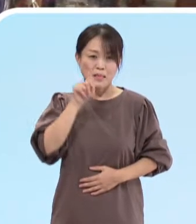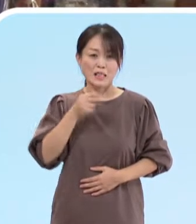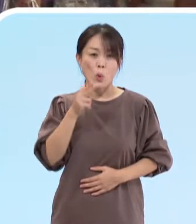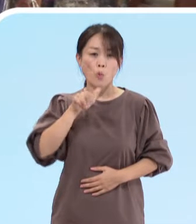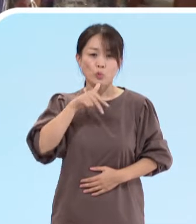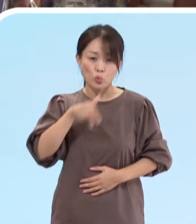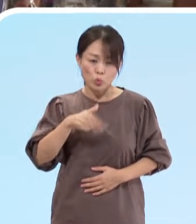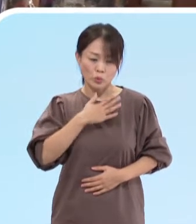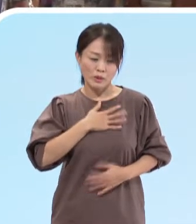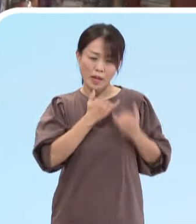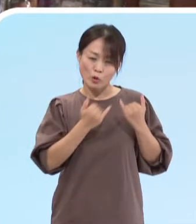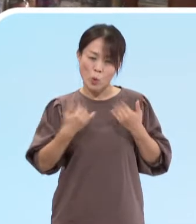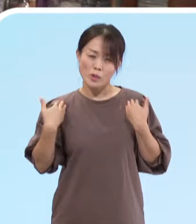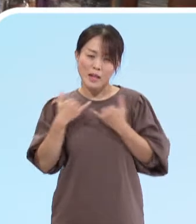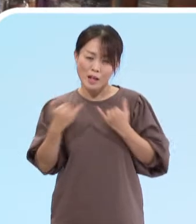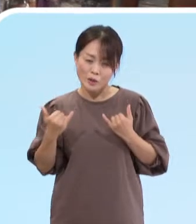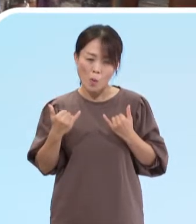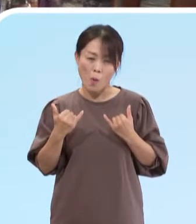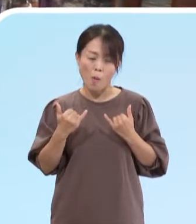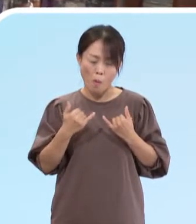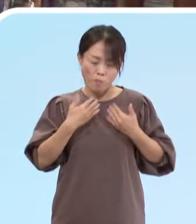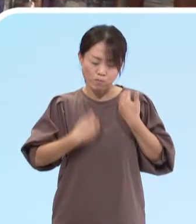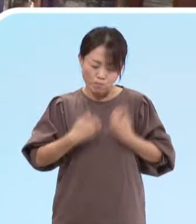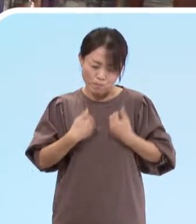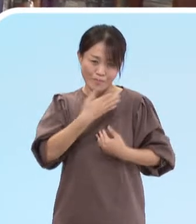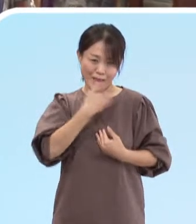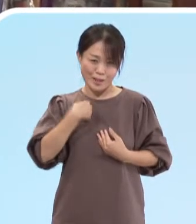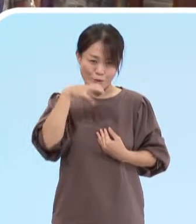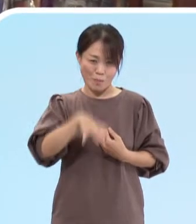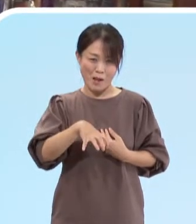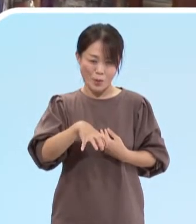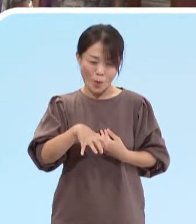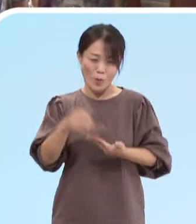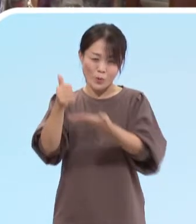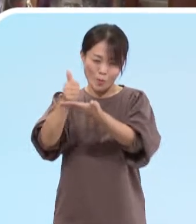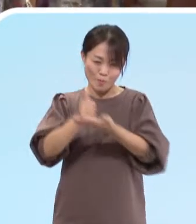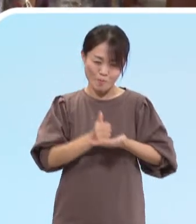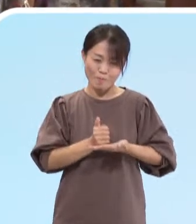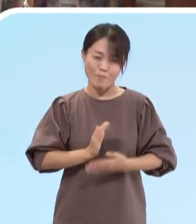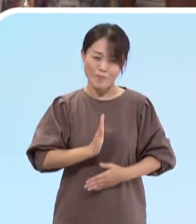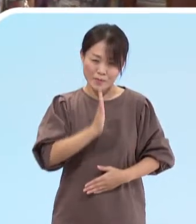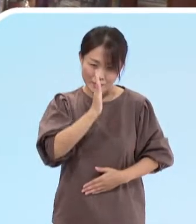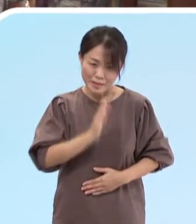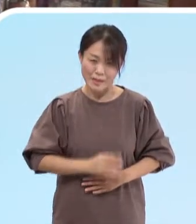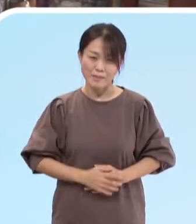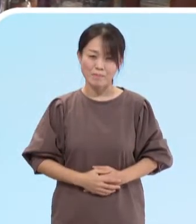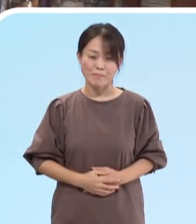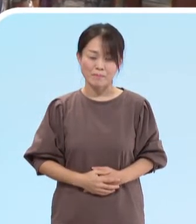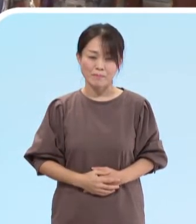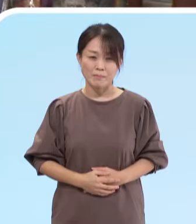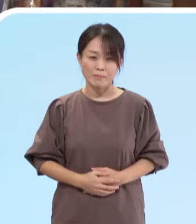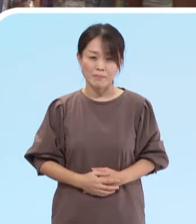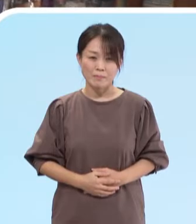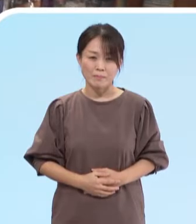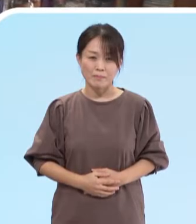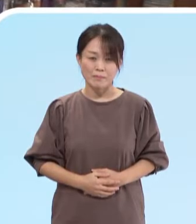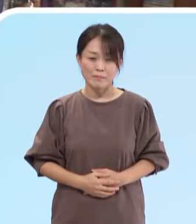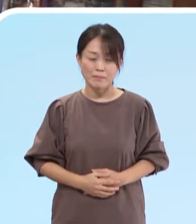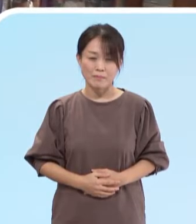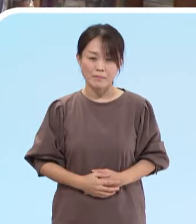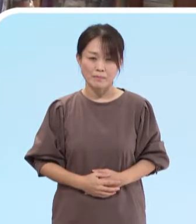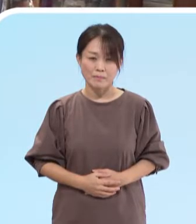ビートルズを知っている人も知らない人もお気軽に楽しめる場所なので、どうぞぜひ皆さん一度ご来館ください。